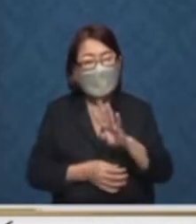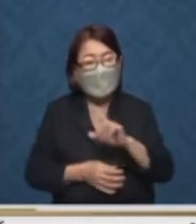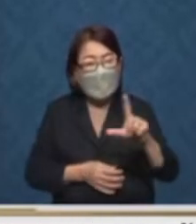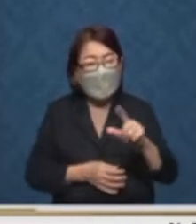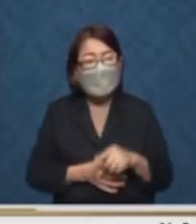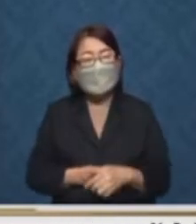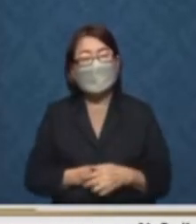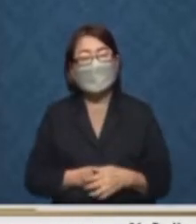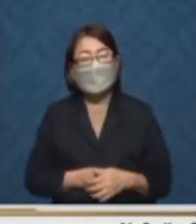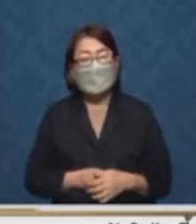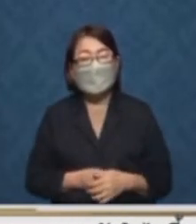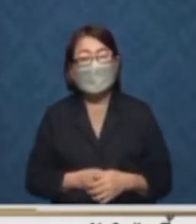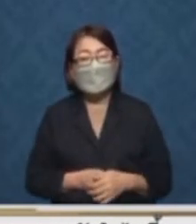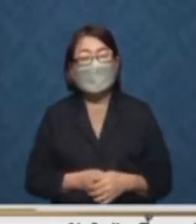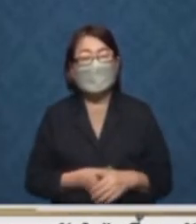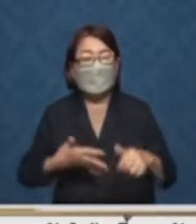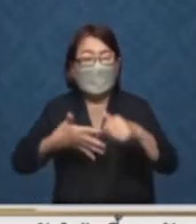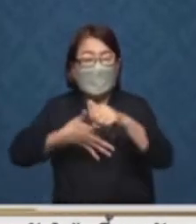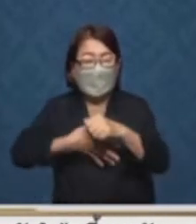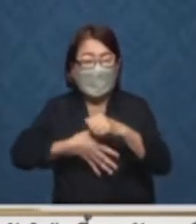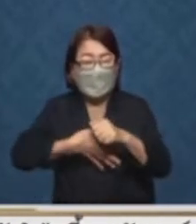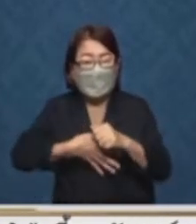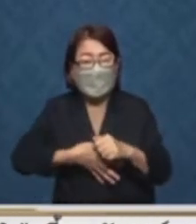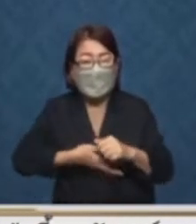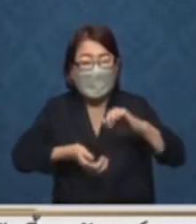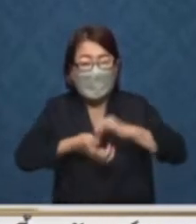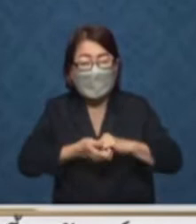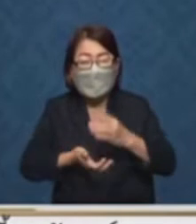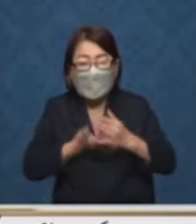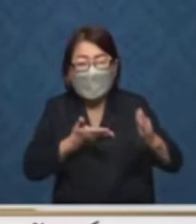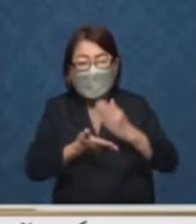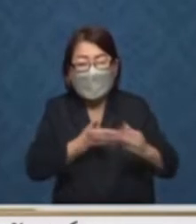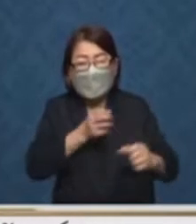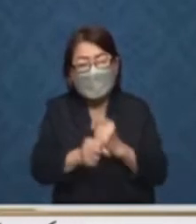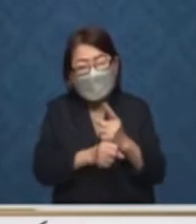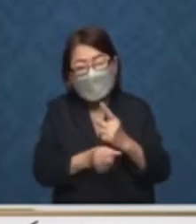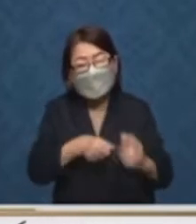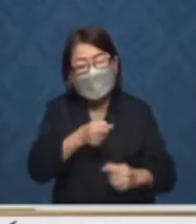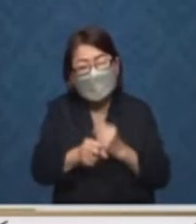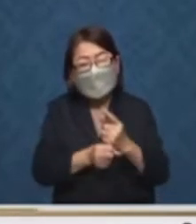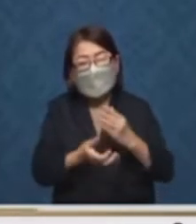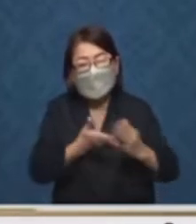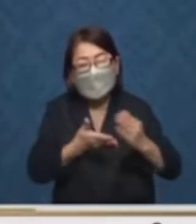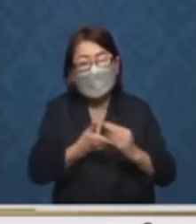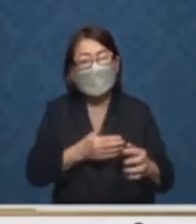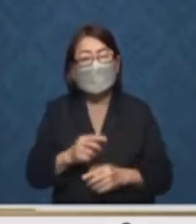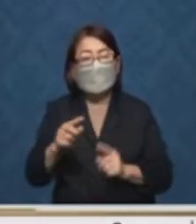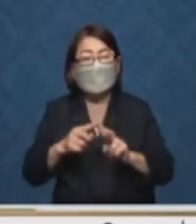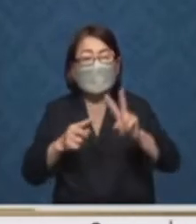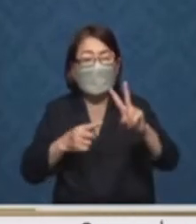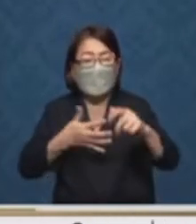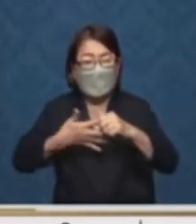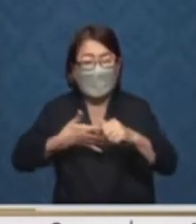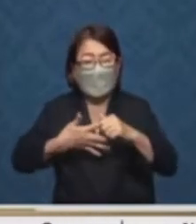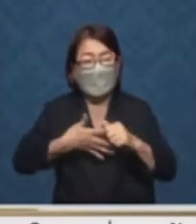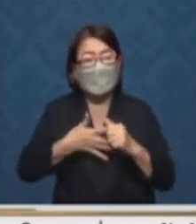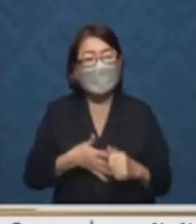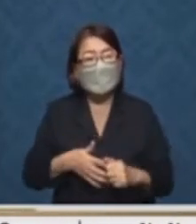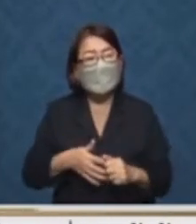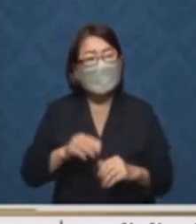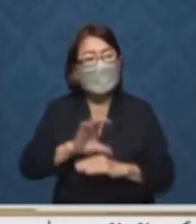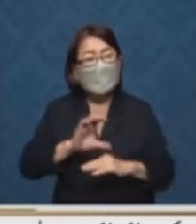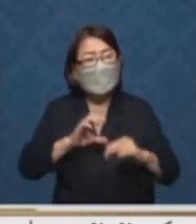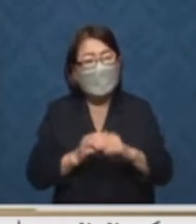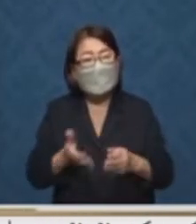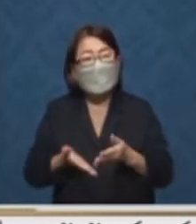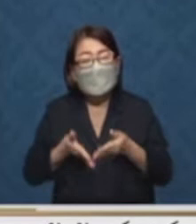อันนี้เนี่ยสัญญาเดินท่านจ่ายเงินอยู่ทุกปีครับท่านประธานครับโครงการที่2เนี่ยก็คือเรือ